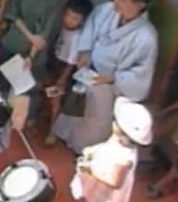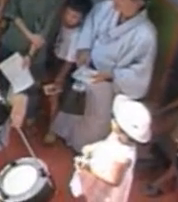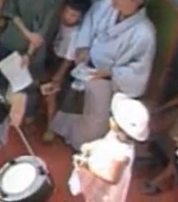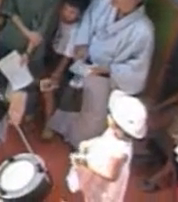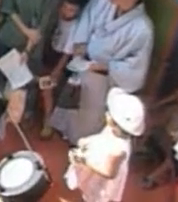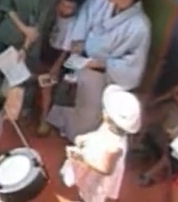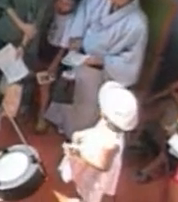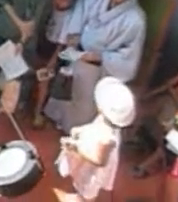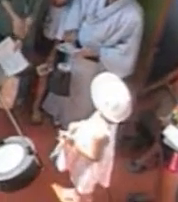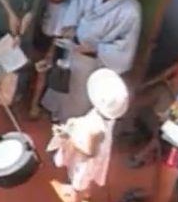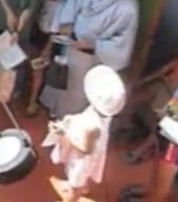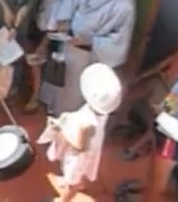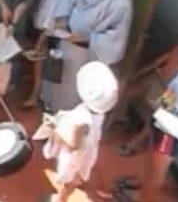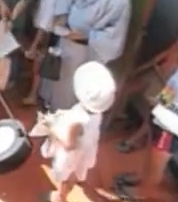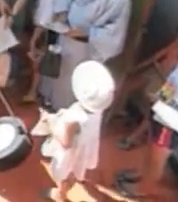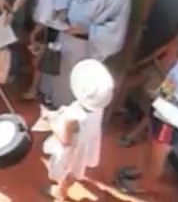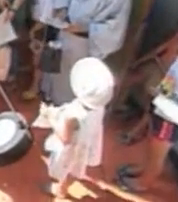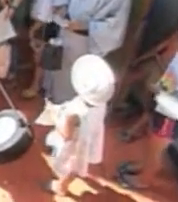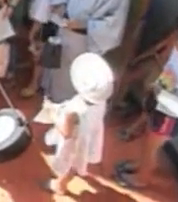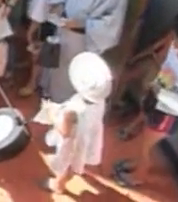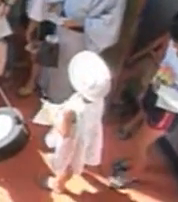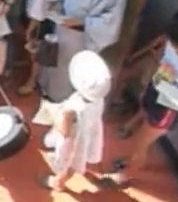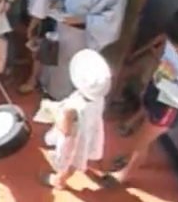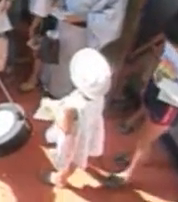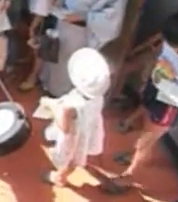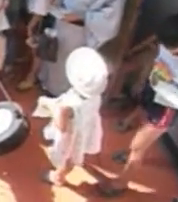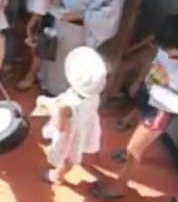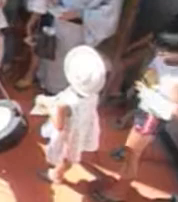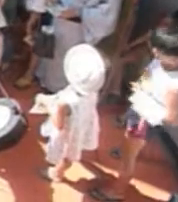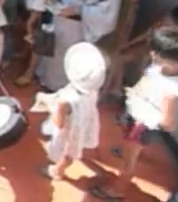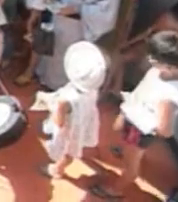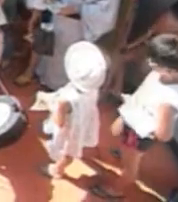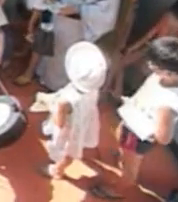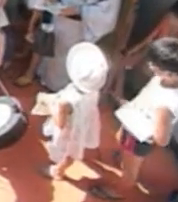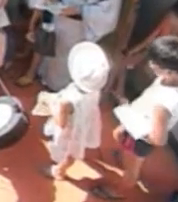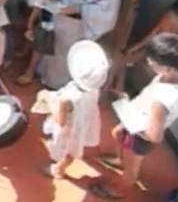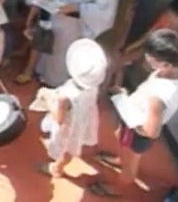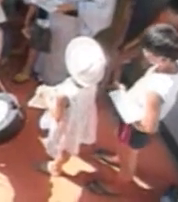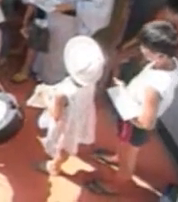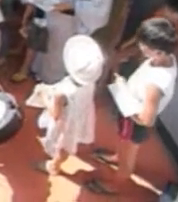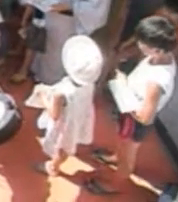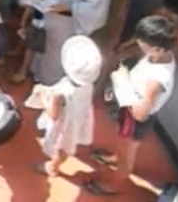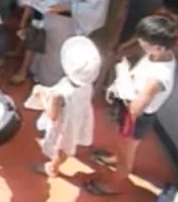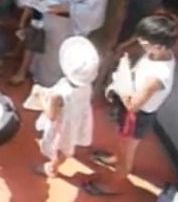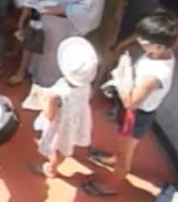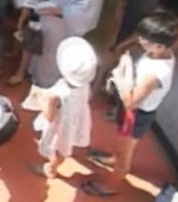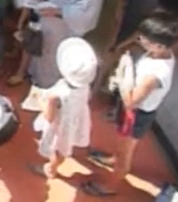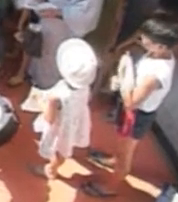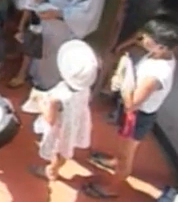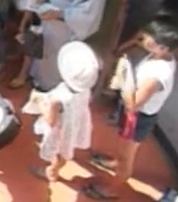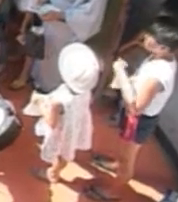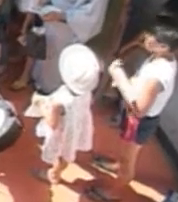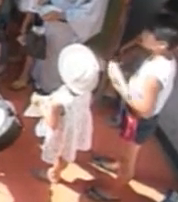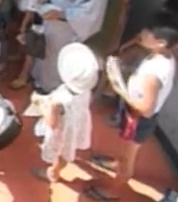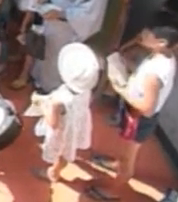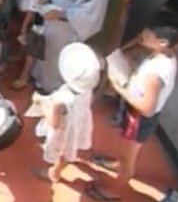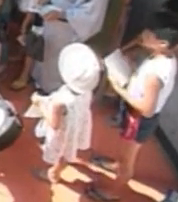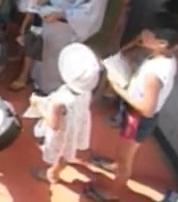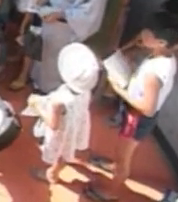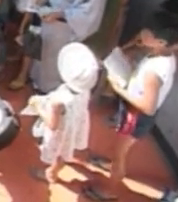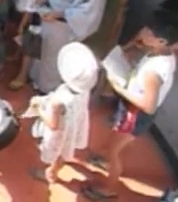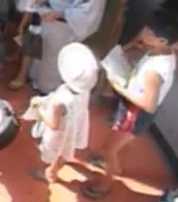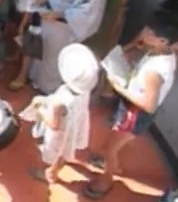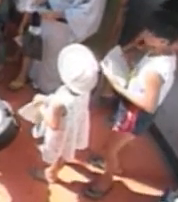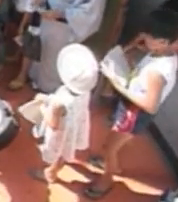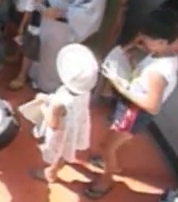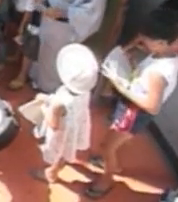でもね、みんなね、こんなこと考えてるんですね。もし太陽が今パッとあそこで輝くのをやめたら、す 数日で